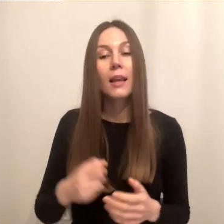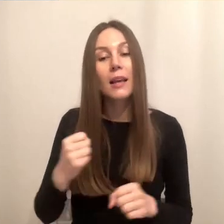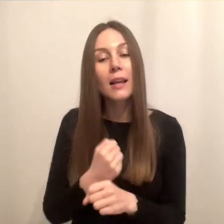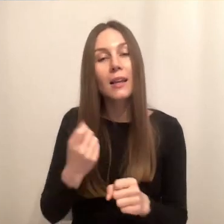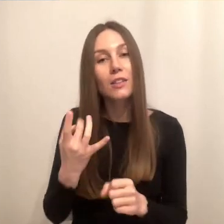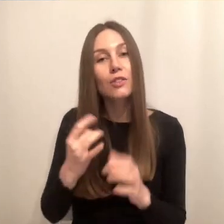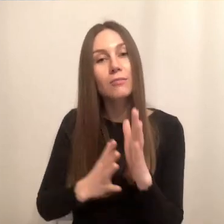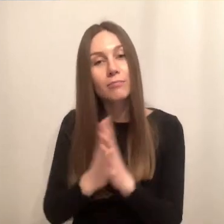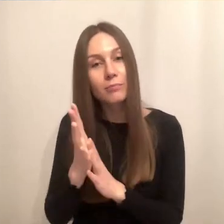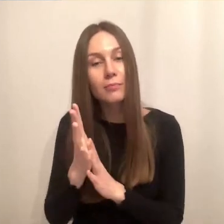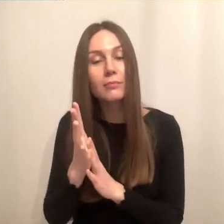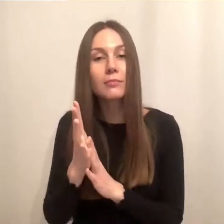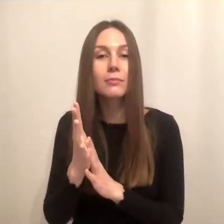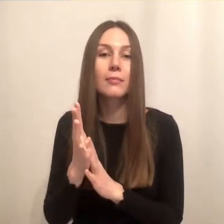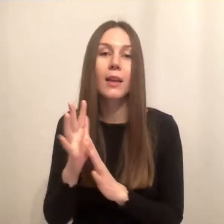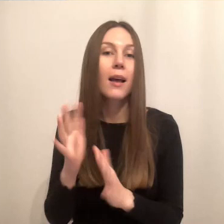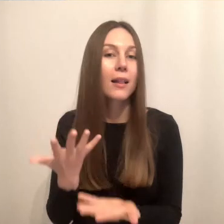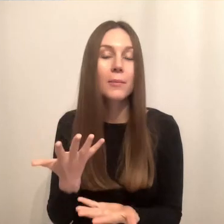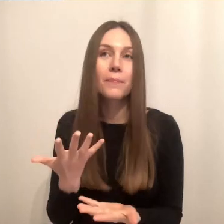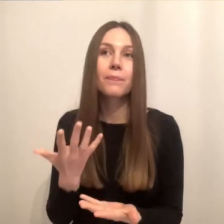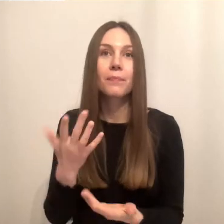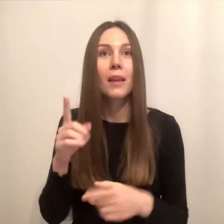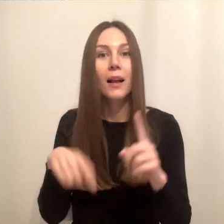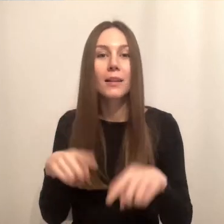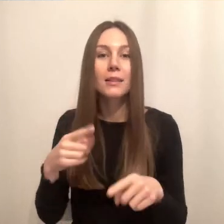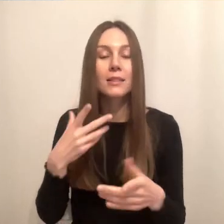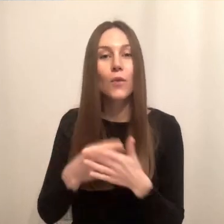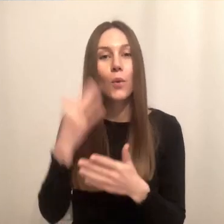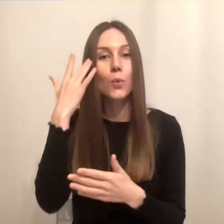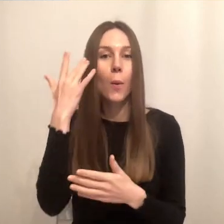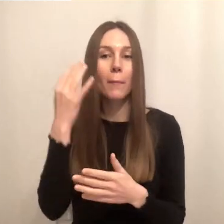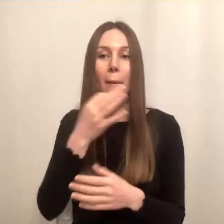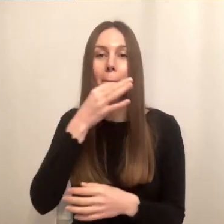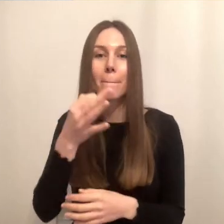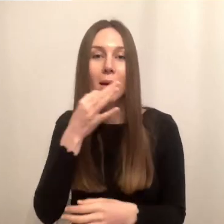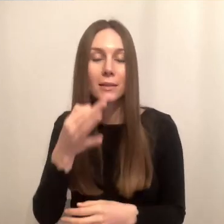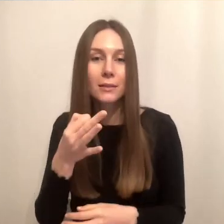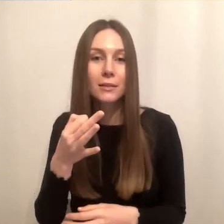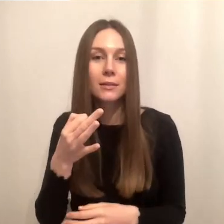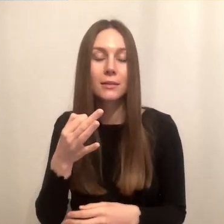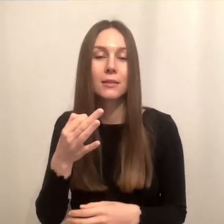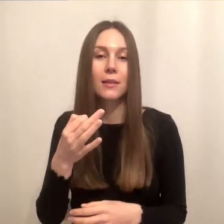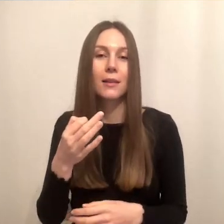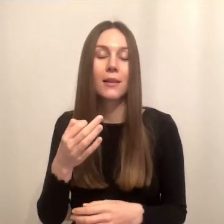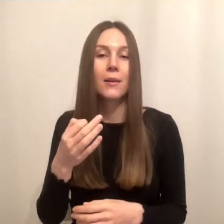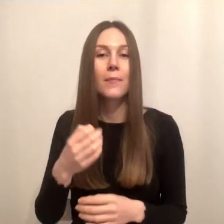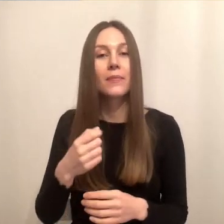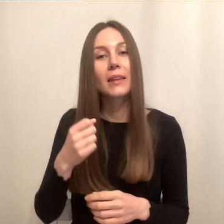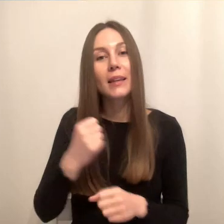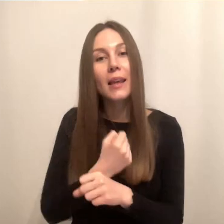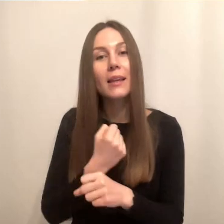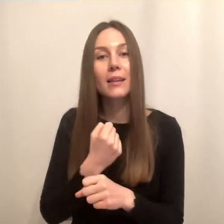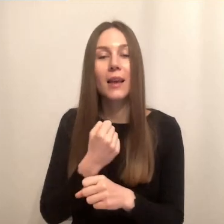kartais mėgstu primesti savo nuomonę, tai reikia mokintis palikti